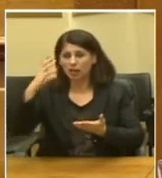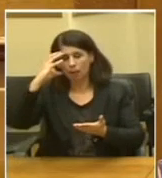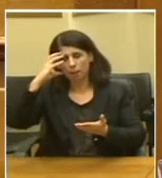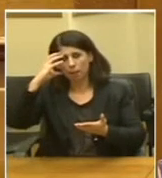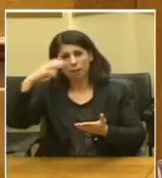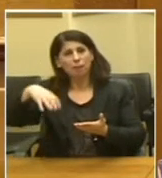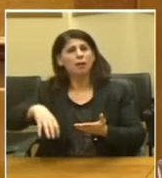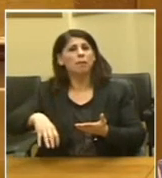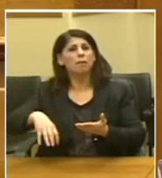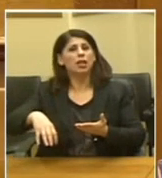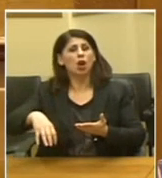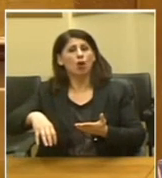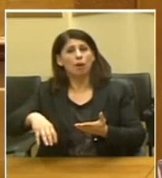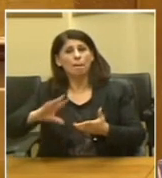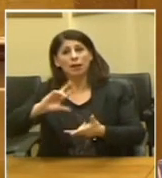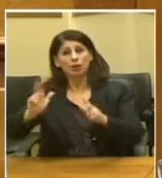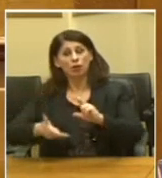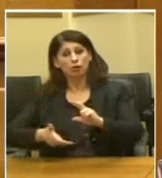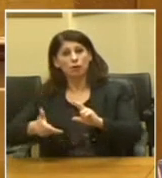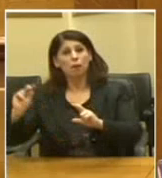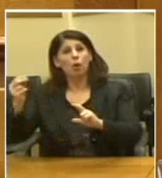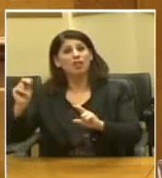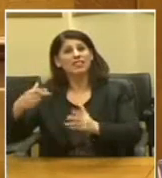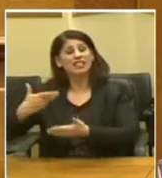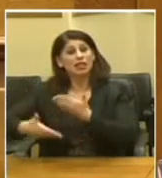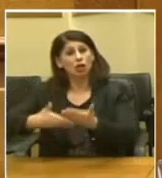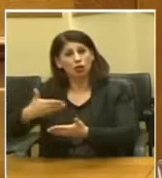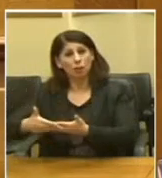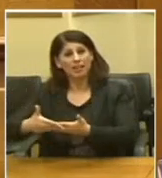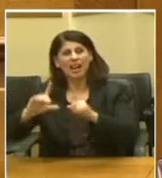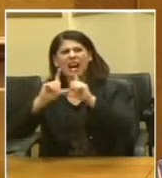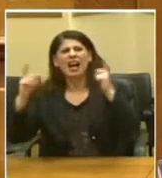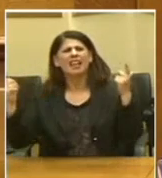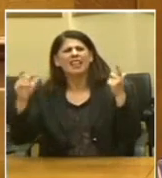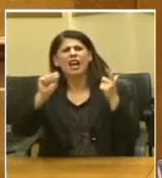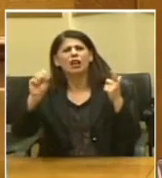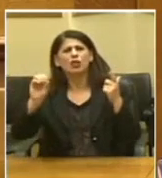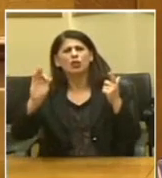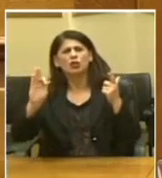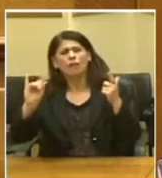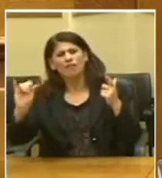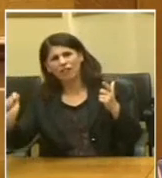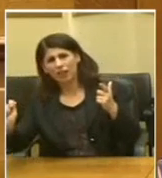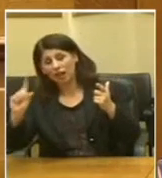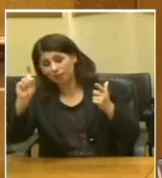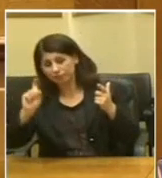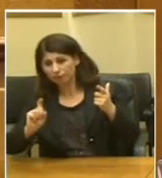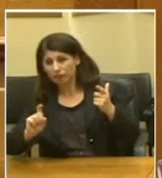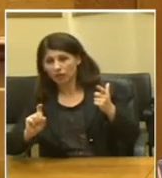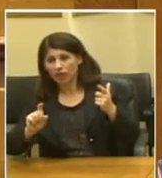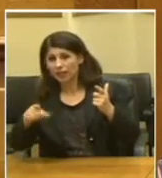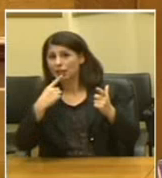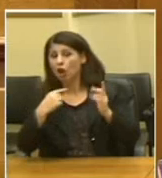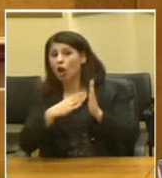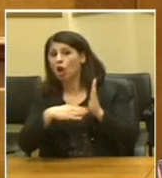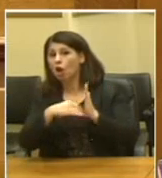ελληνισμού και της παγκόσμιας πολιτιστικής κληρονομιάς. Ναι, ναι, ίσως σας καταλαβαίνω γι' αυτό, ίσως γιατί το χρώμα